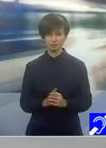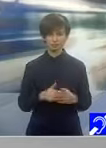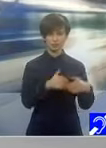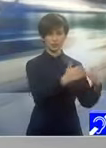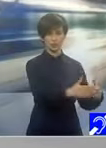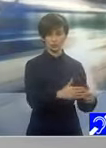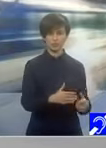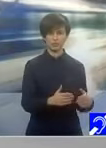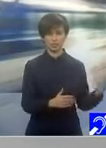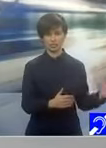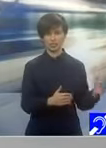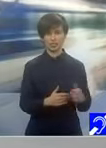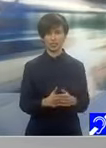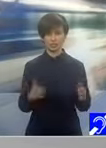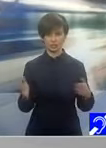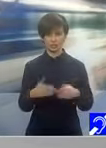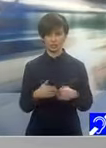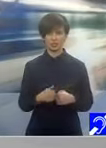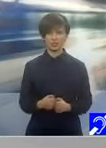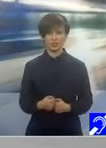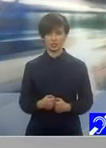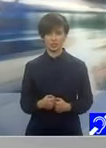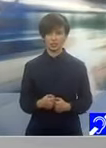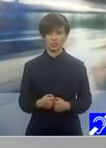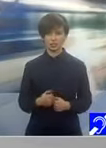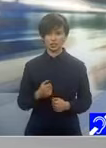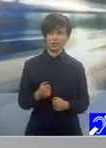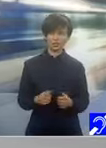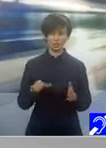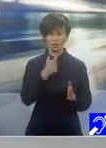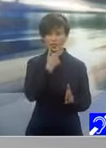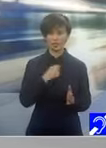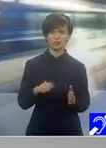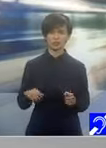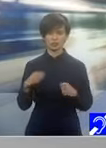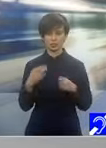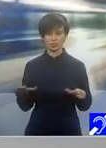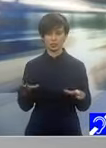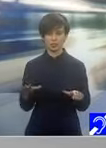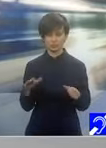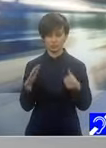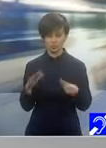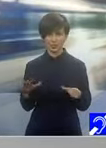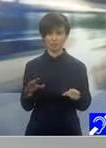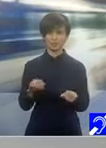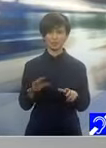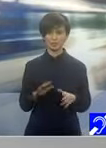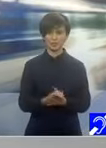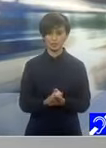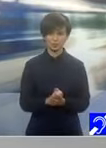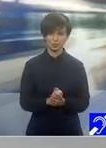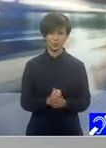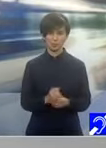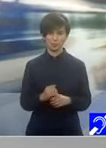laterală astăzi a fost închisă, dar ea în 47 era o prispă deschisă cu niște stâlpi frumoși lucrați cu